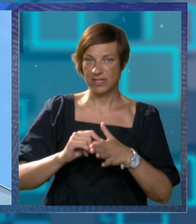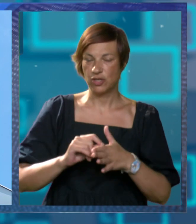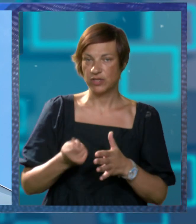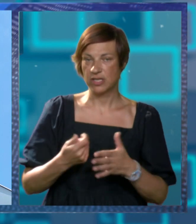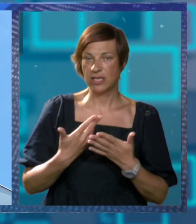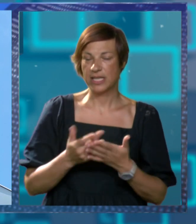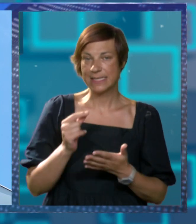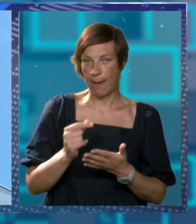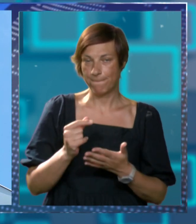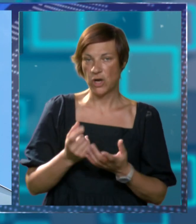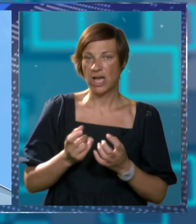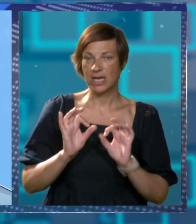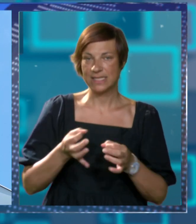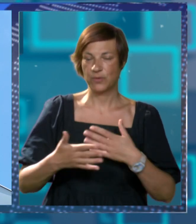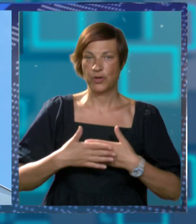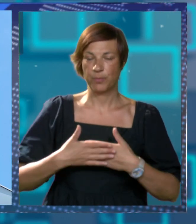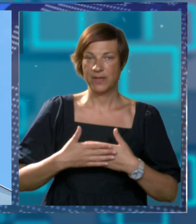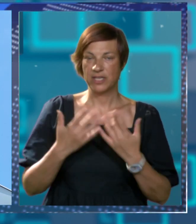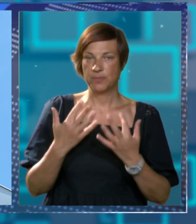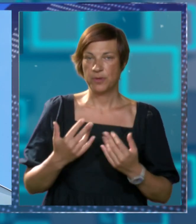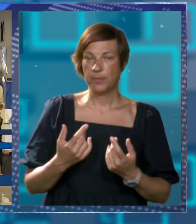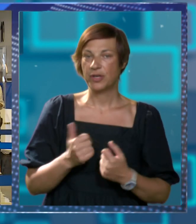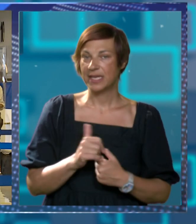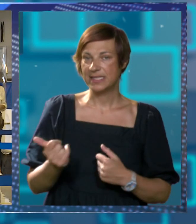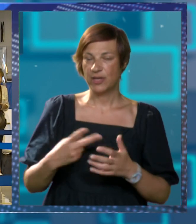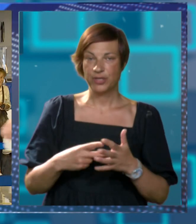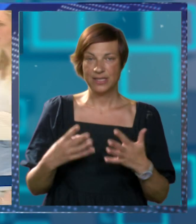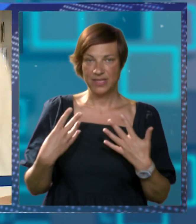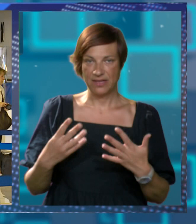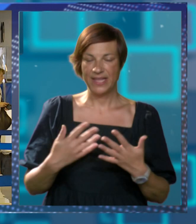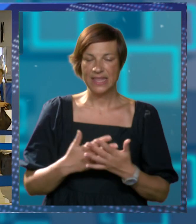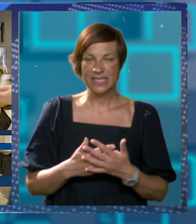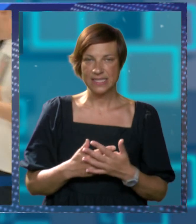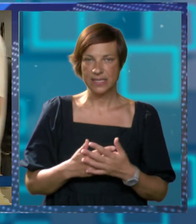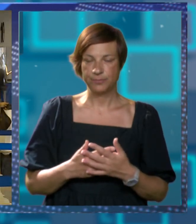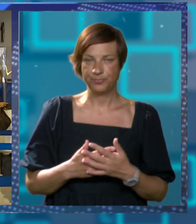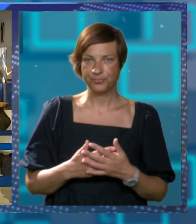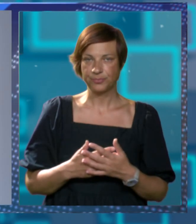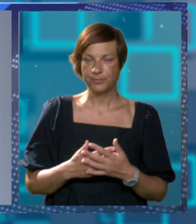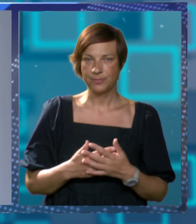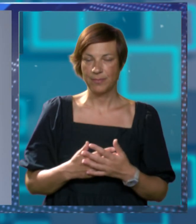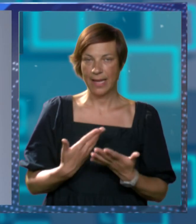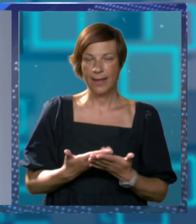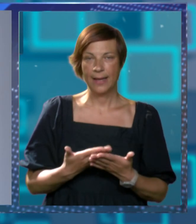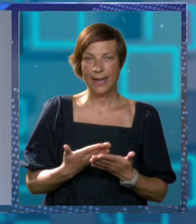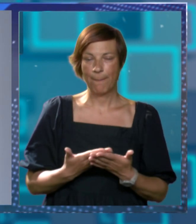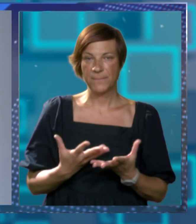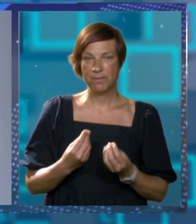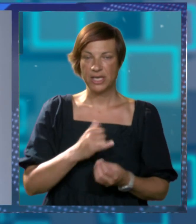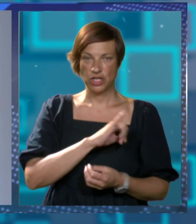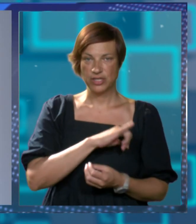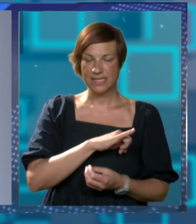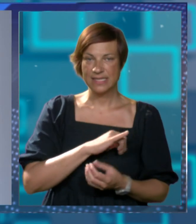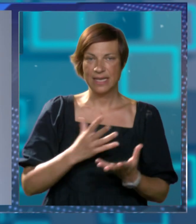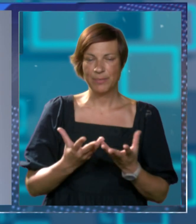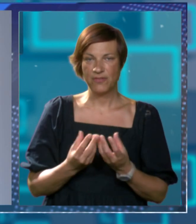do zaključka kako se polako, ali sigurno približavamo brojkama iz rekordne 2019. Pa, na primjer, dosta